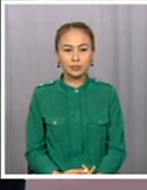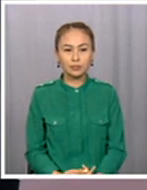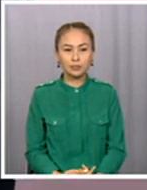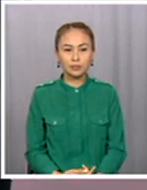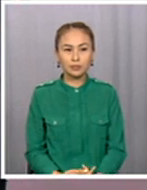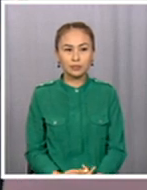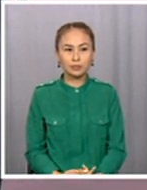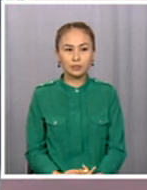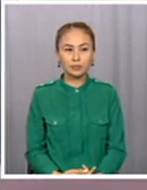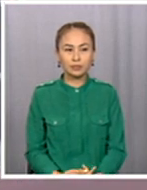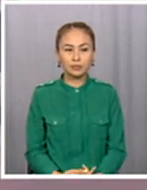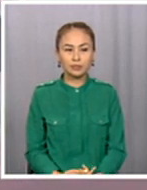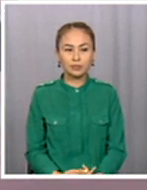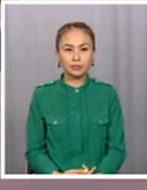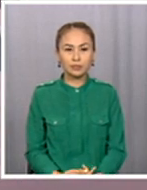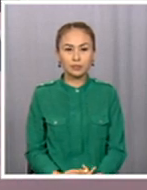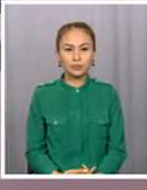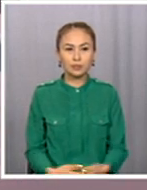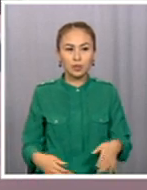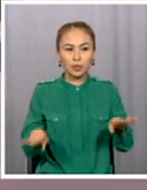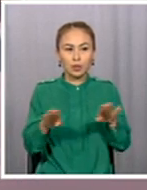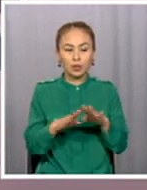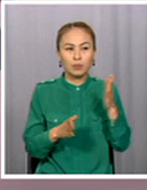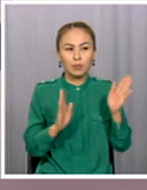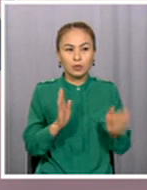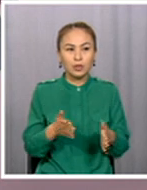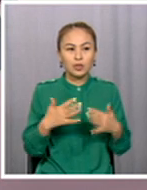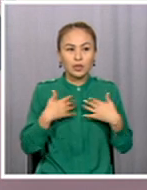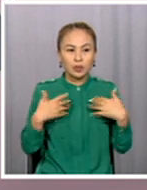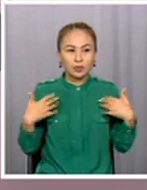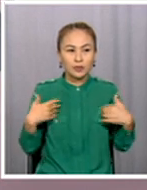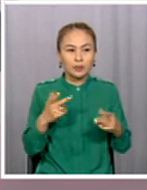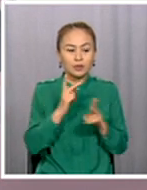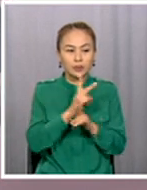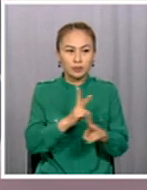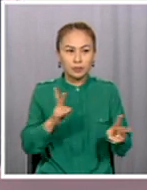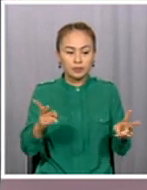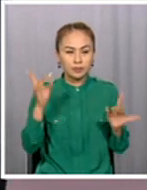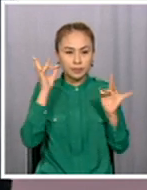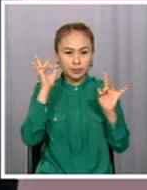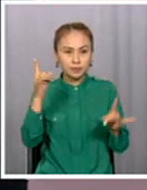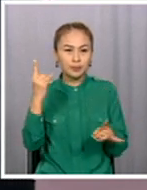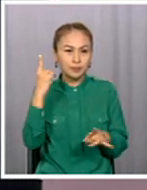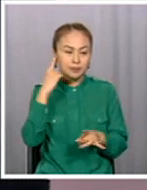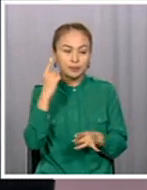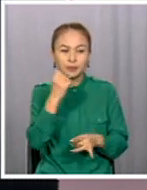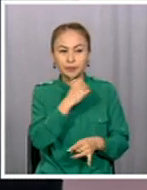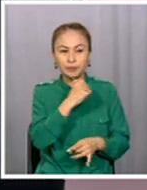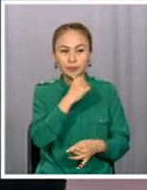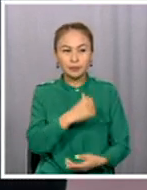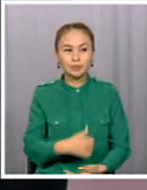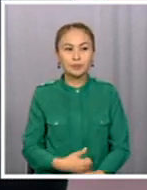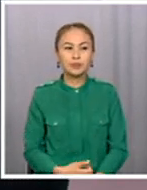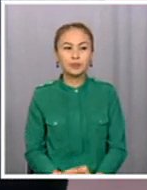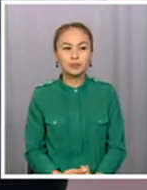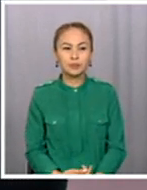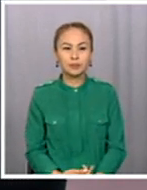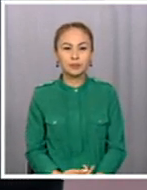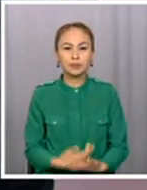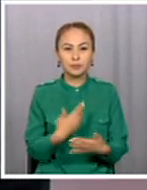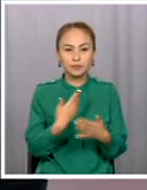Олай болса, осы жануарлардың кейбірінің дыбысын тыңдап көрелік.